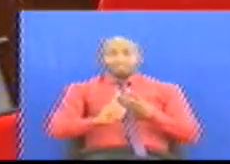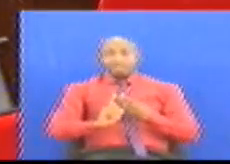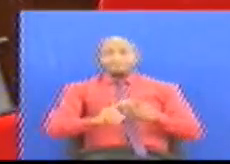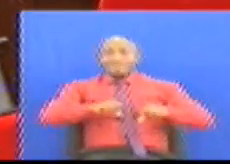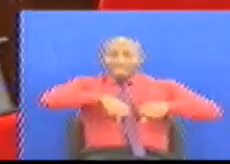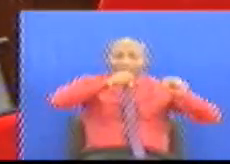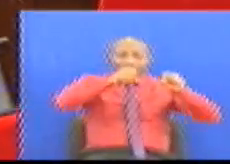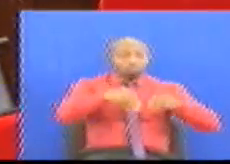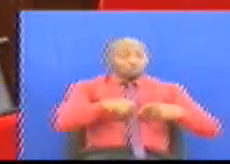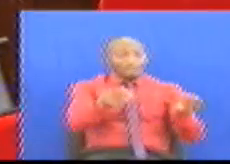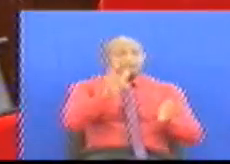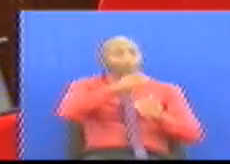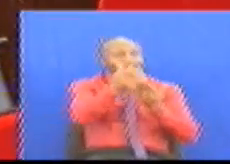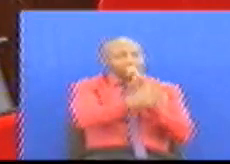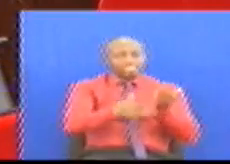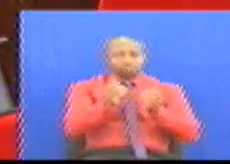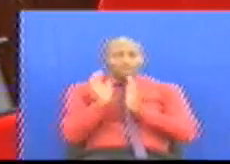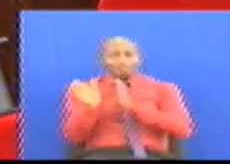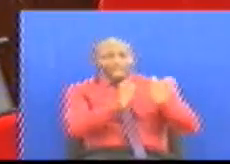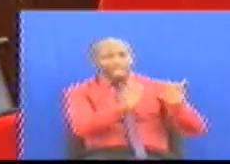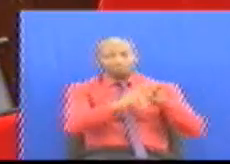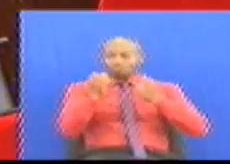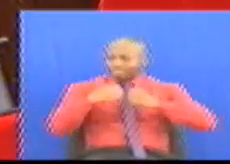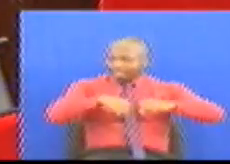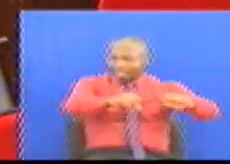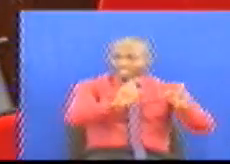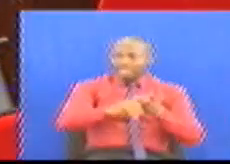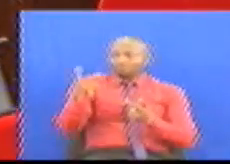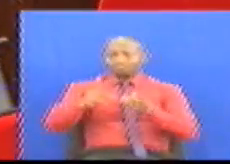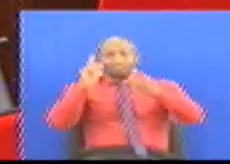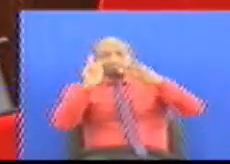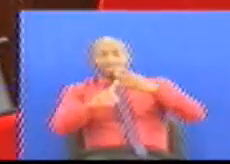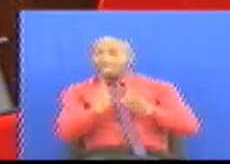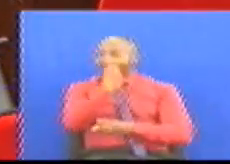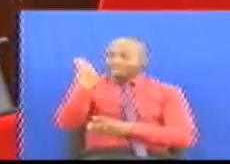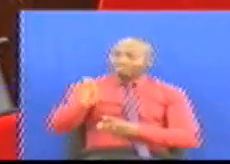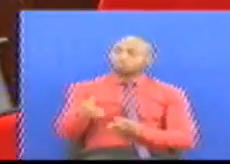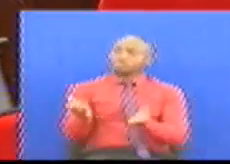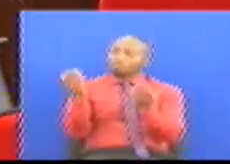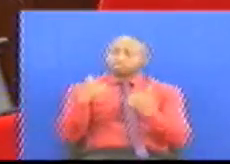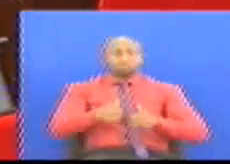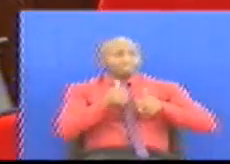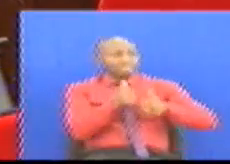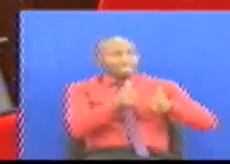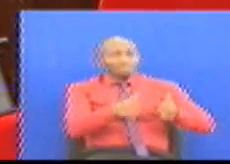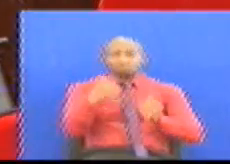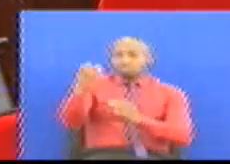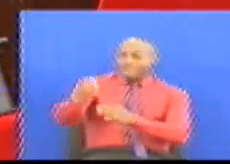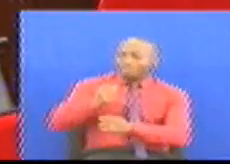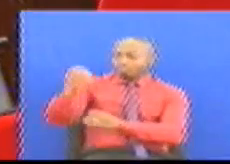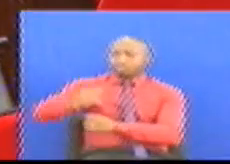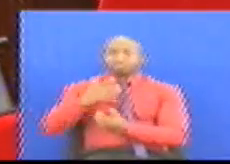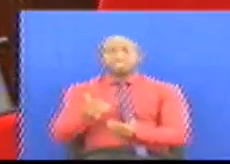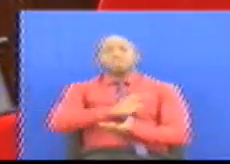utekelezaji kwa wananchi wanaopanga mipango hiyo. Lakini la tatu ni kufanya halmashauri na uwezo wa kujitegemea kwa vyanzo vya mapato. Hasa